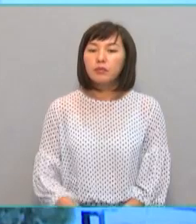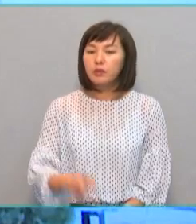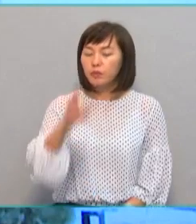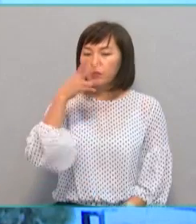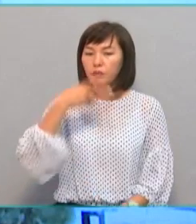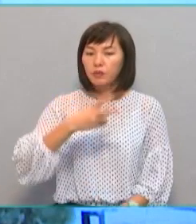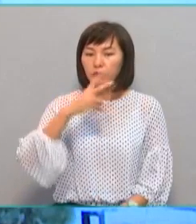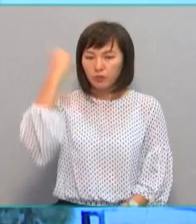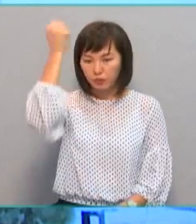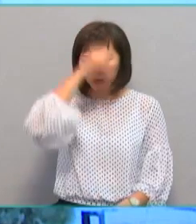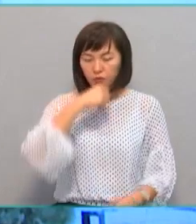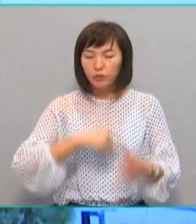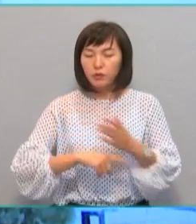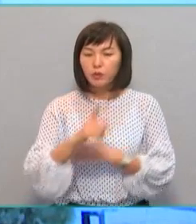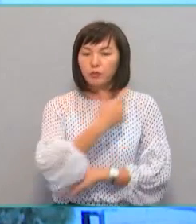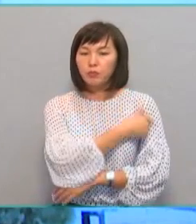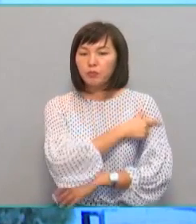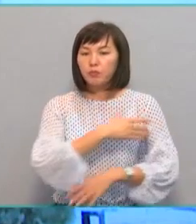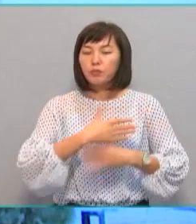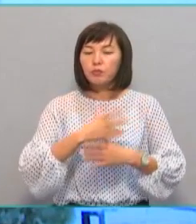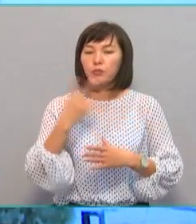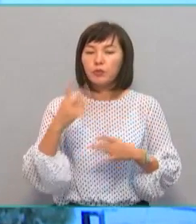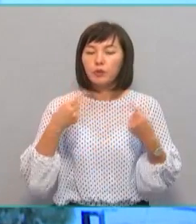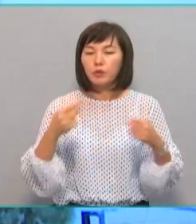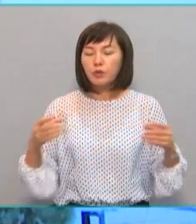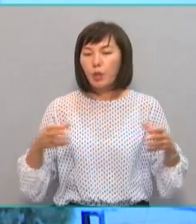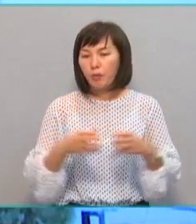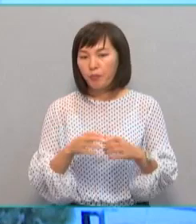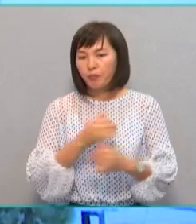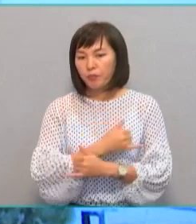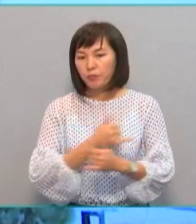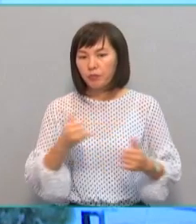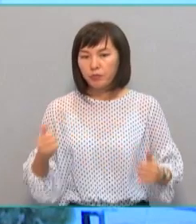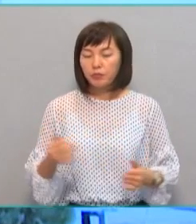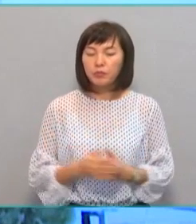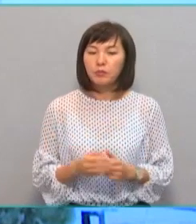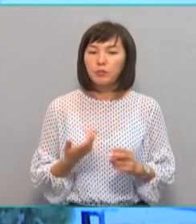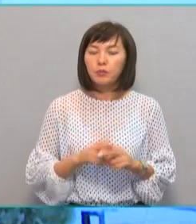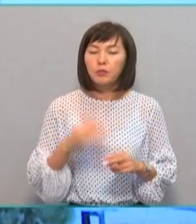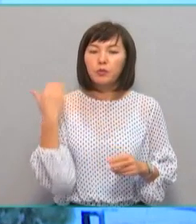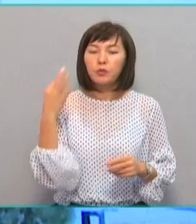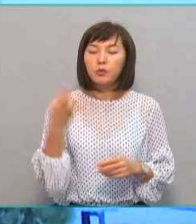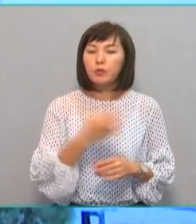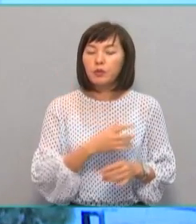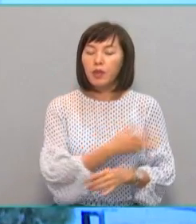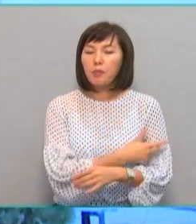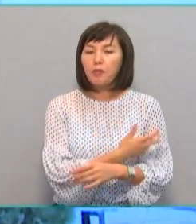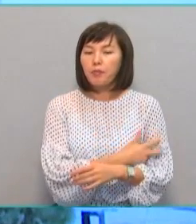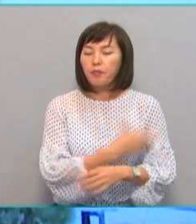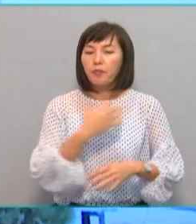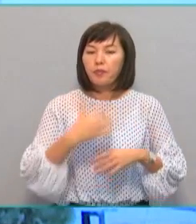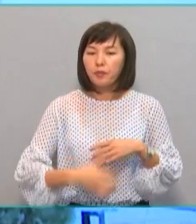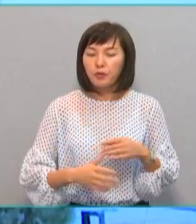Елімізде 2020 жылдан бастап медициналық көмек екі түрлі пакет бойынша көрсетіле бастамақ. Бұл туралы Түркістан облысының дәрігерлерінің